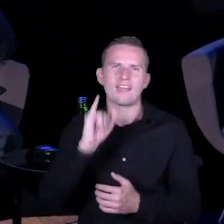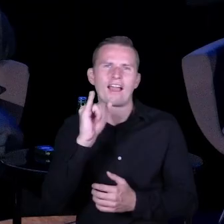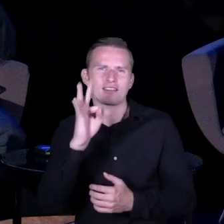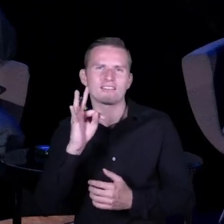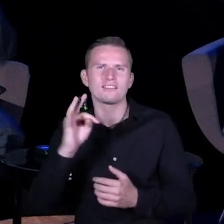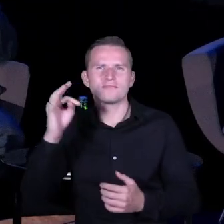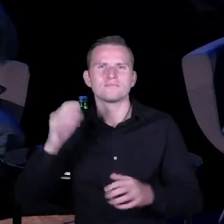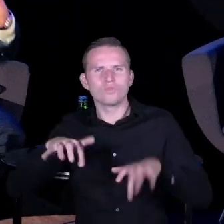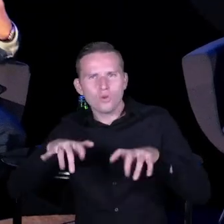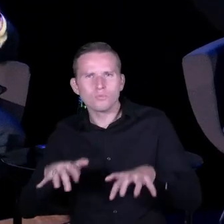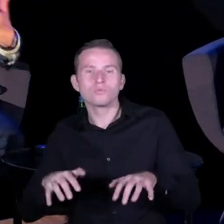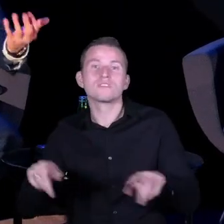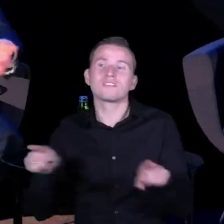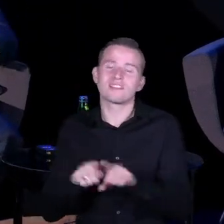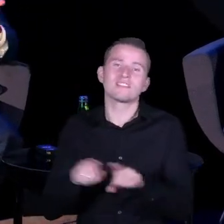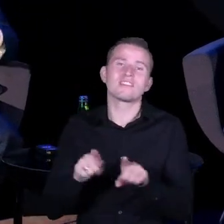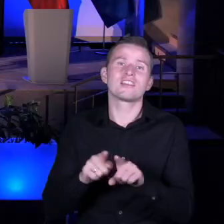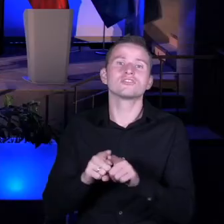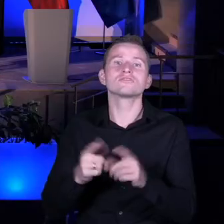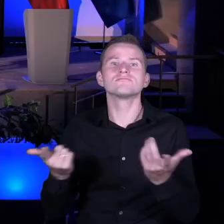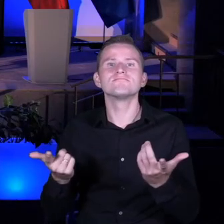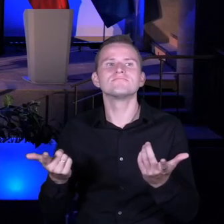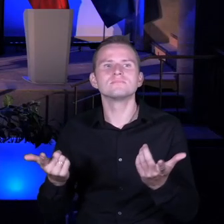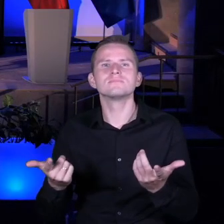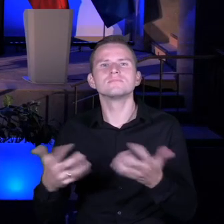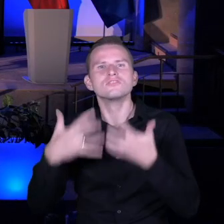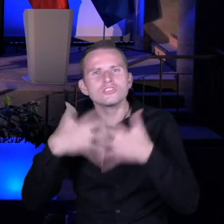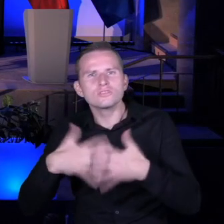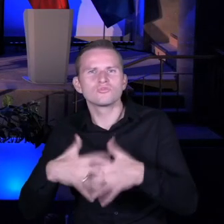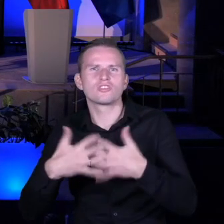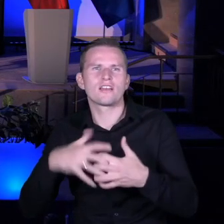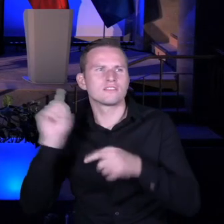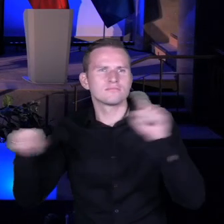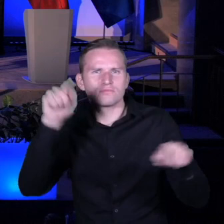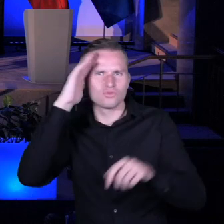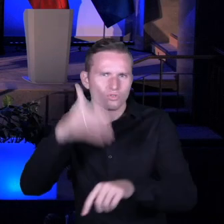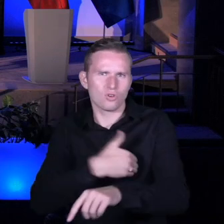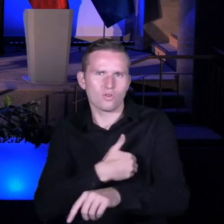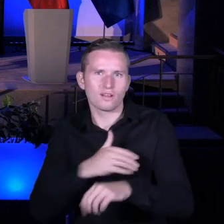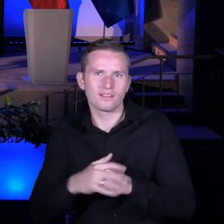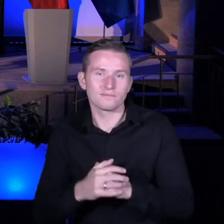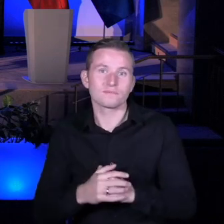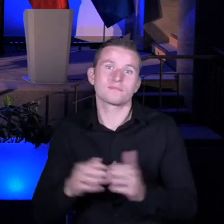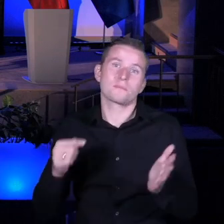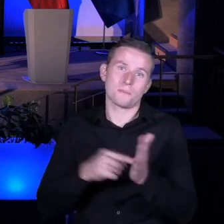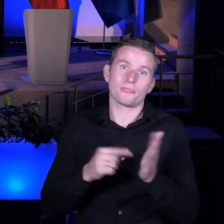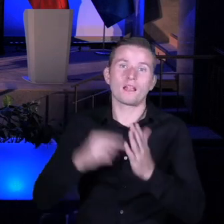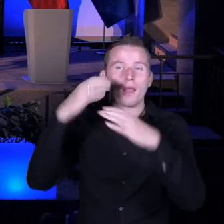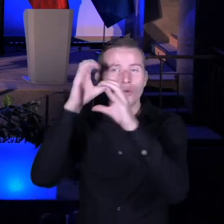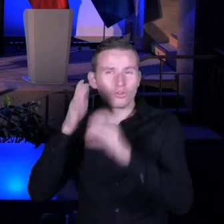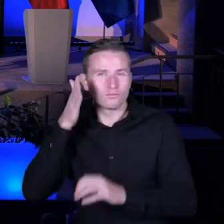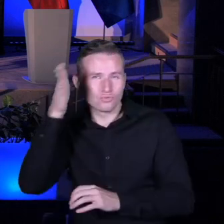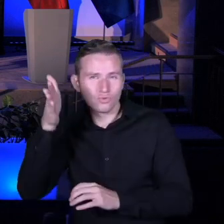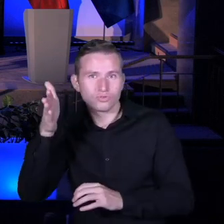Więc ja mogę powiedzieć, że w pewnym sensie ona dała impuls do laboratoriów przyszłości jako takich, więc jakby